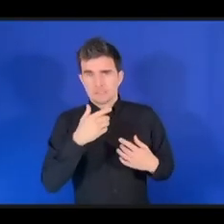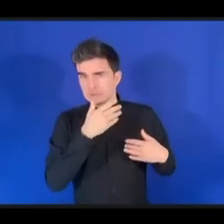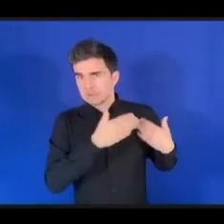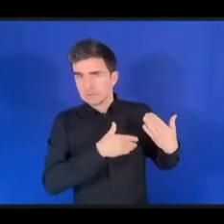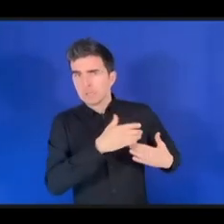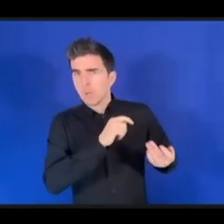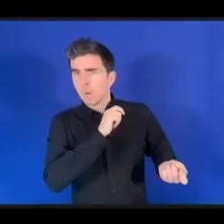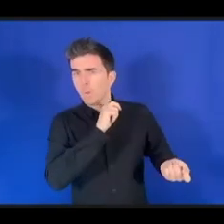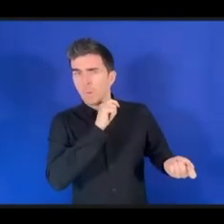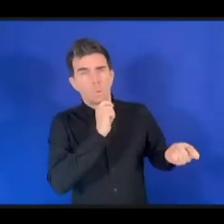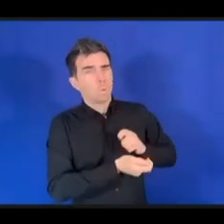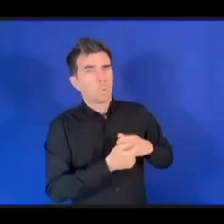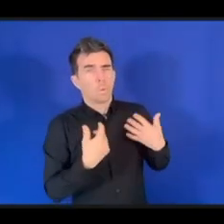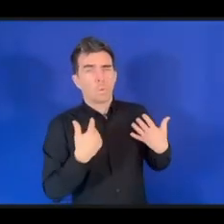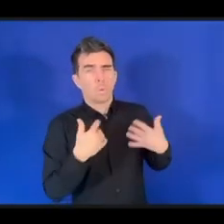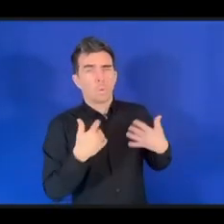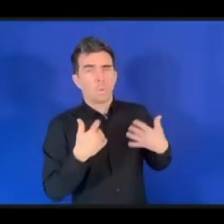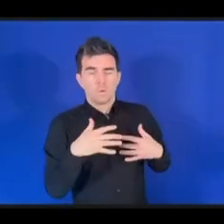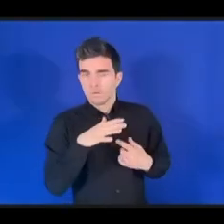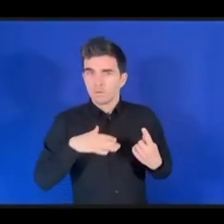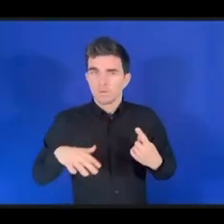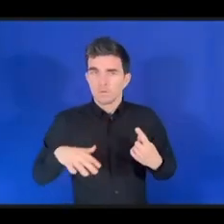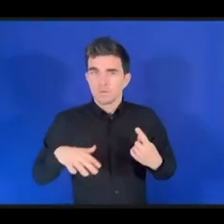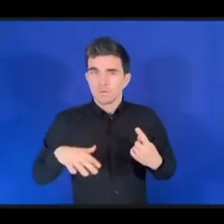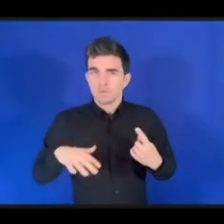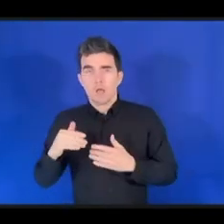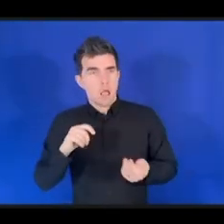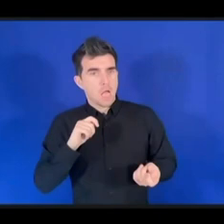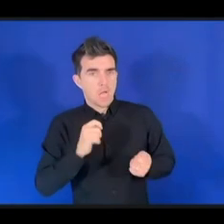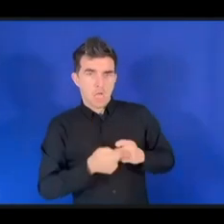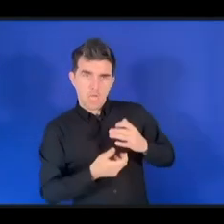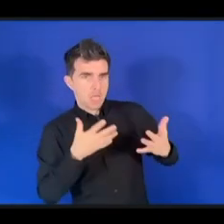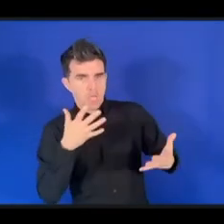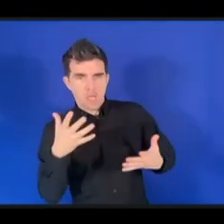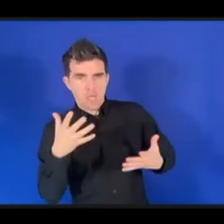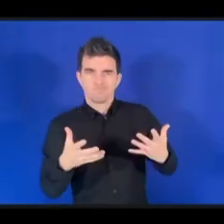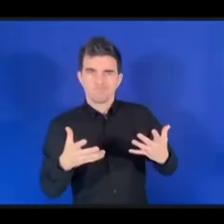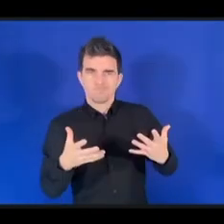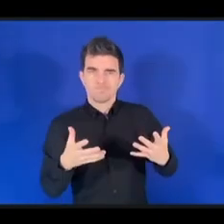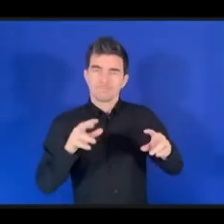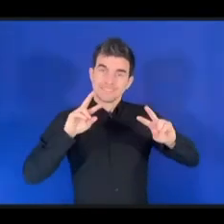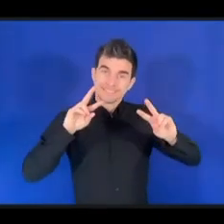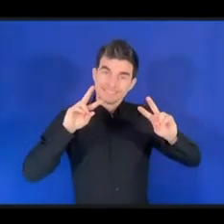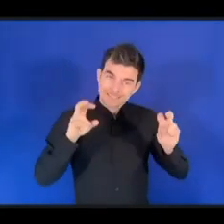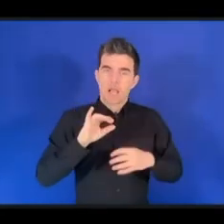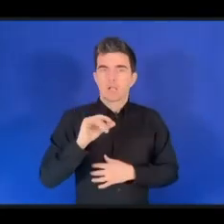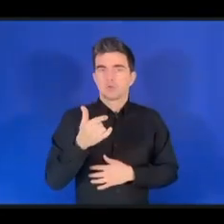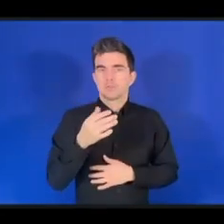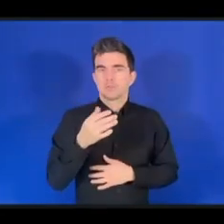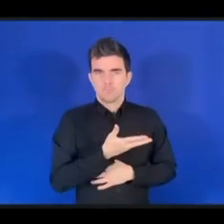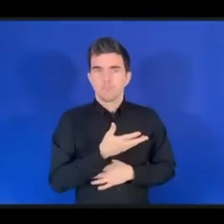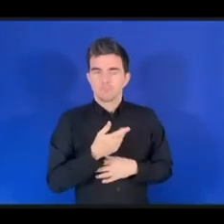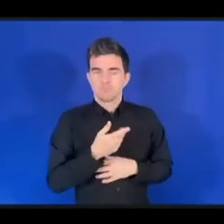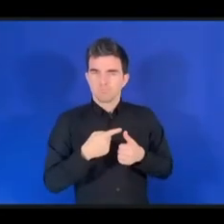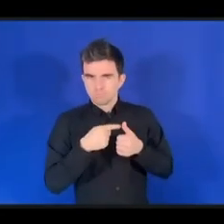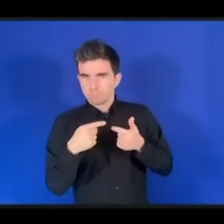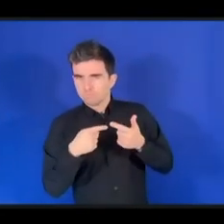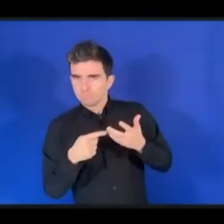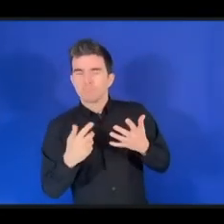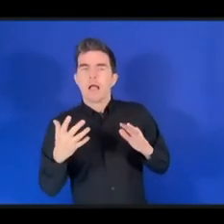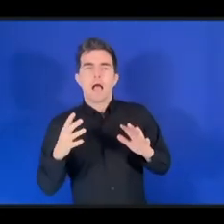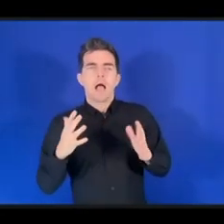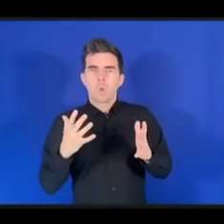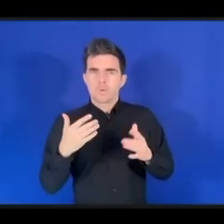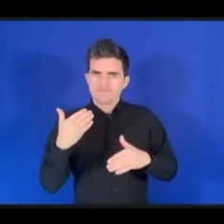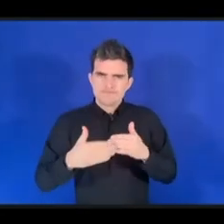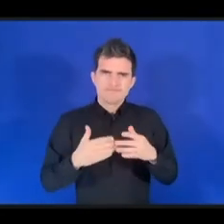中。比方说生成式 AI 生成式人工智能呢，在过去一年当中已经成为炙手可热的话题，所以也